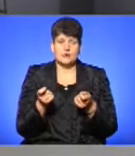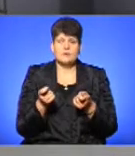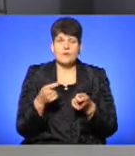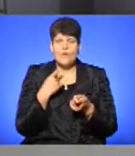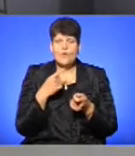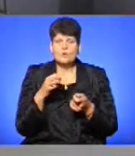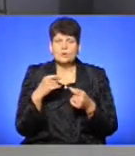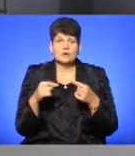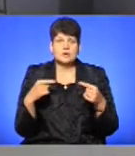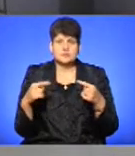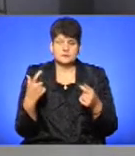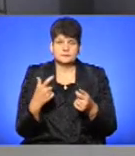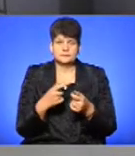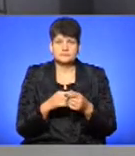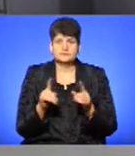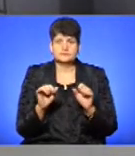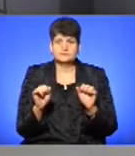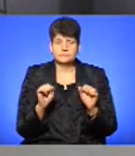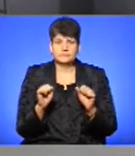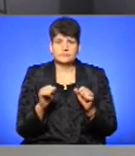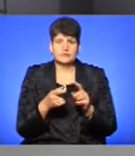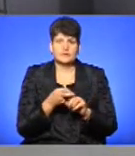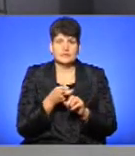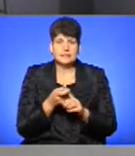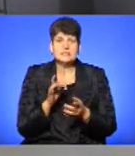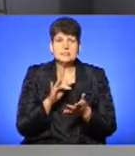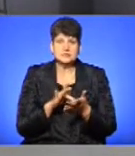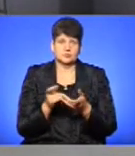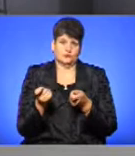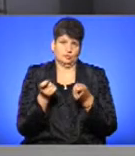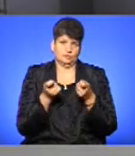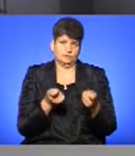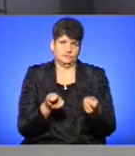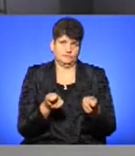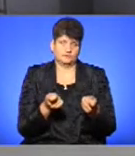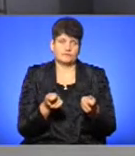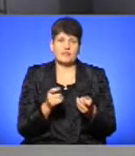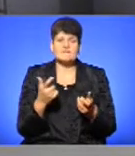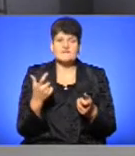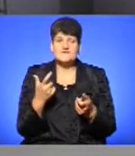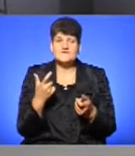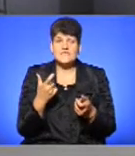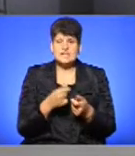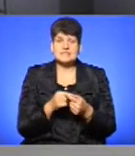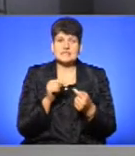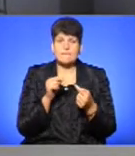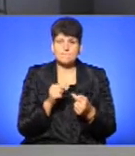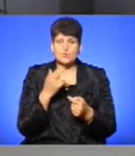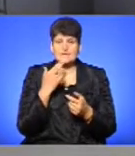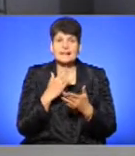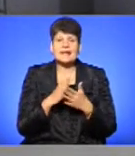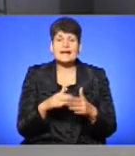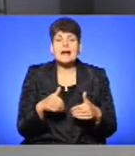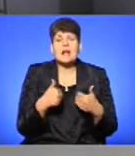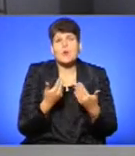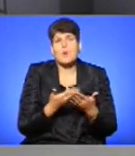вакцини проти керованих інфекцій, які дійсно централізовано поступають. Вакцина проти грипу, вона є рекомендована. Відповідно,